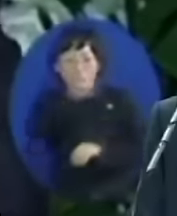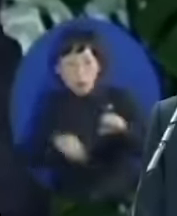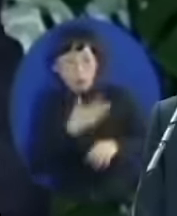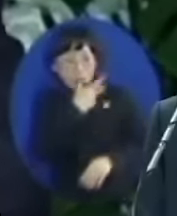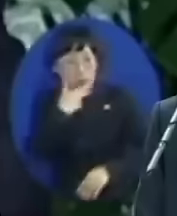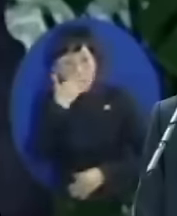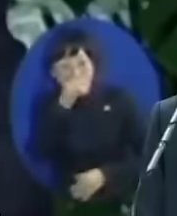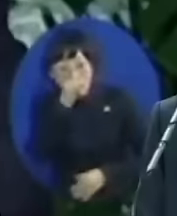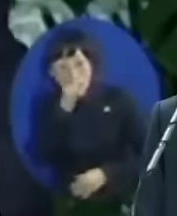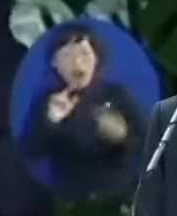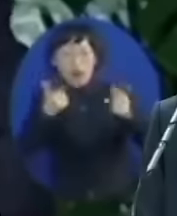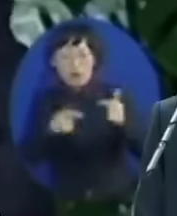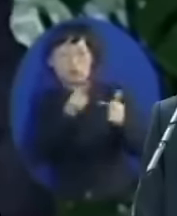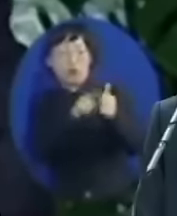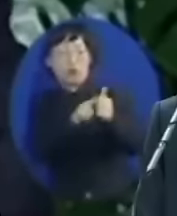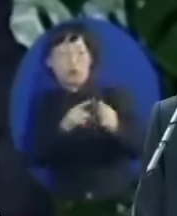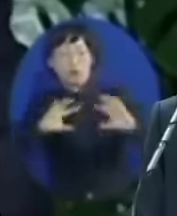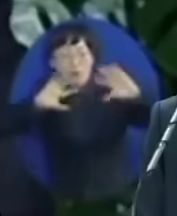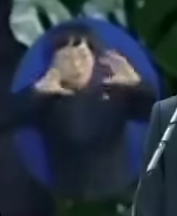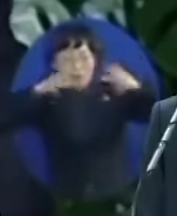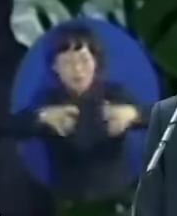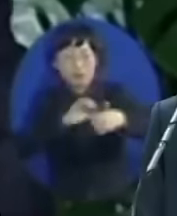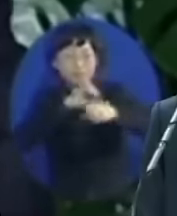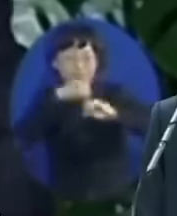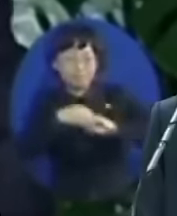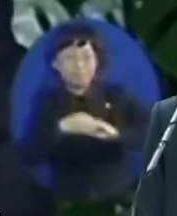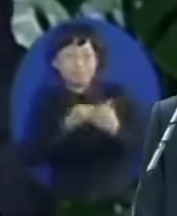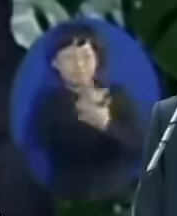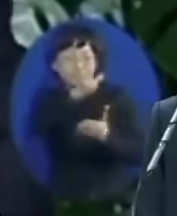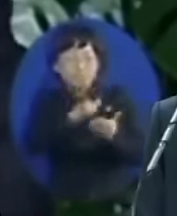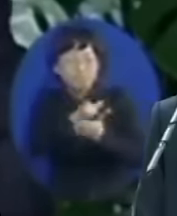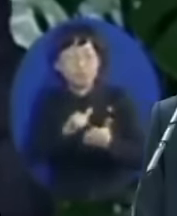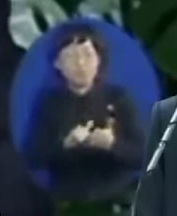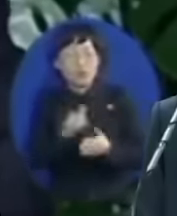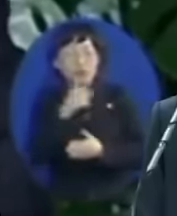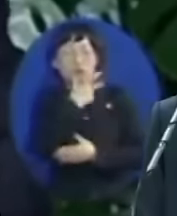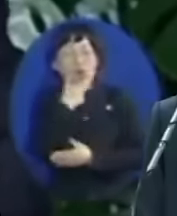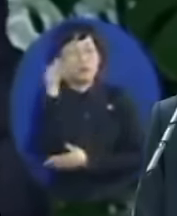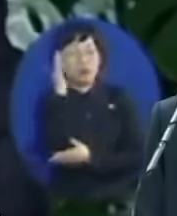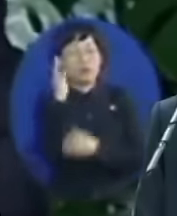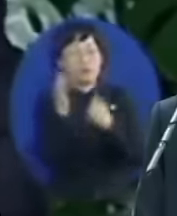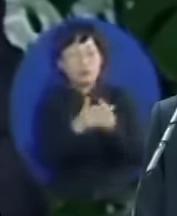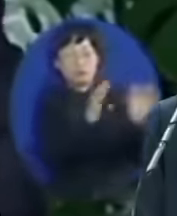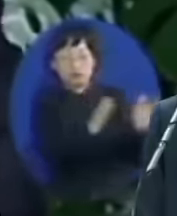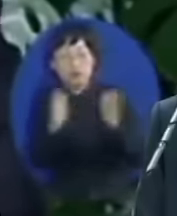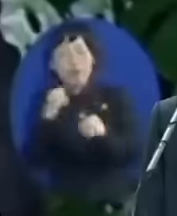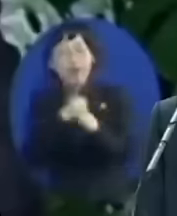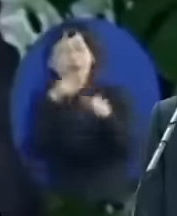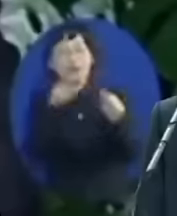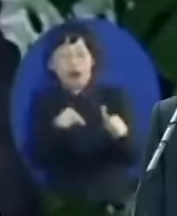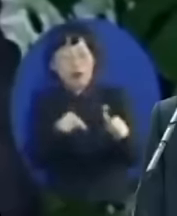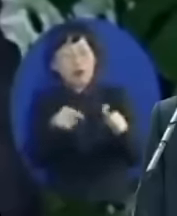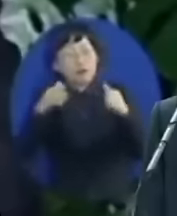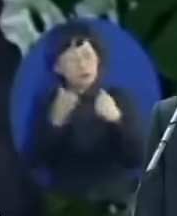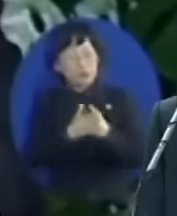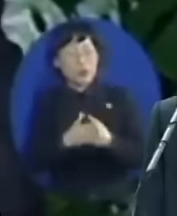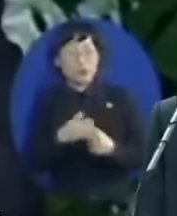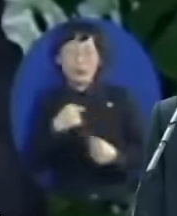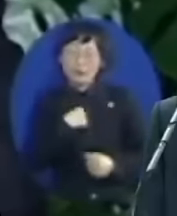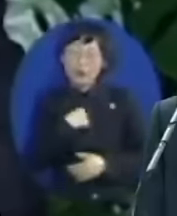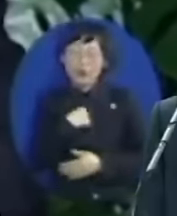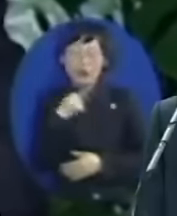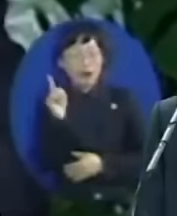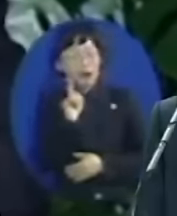아니라 너는 온천하에 다니며 만민에게 영어로 설교할 것이니 준비하라. 그래서 이거 내가